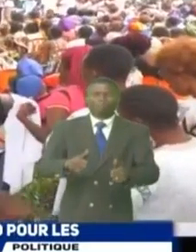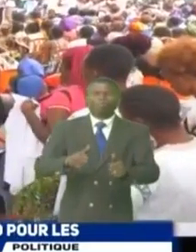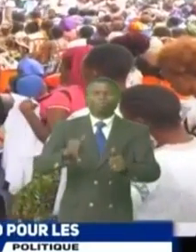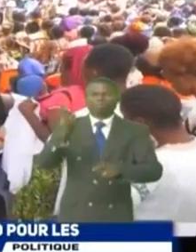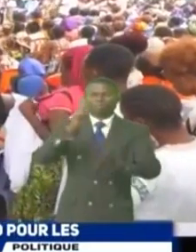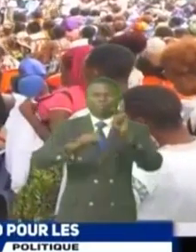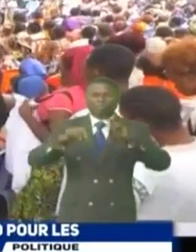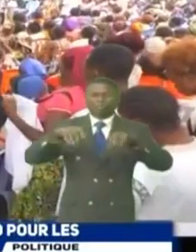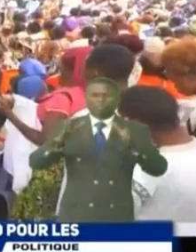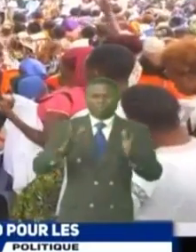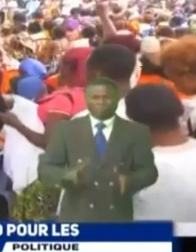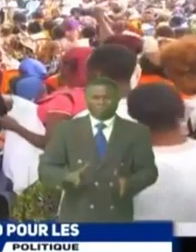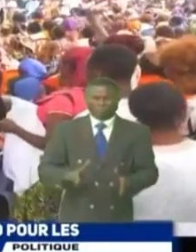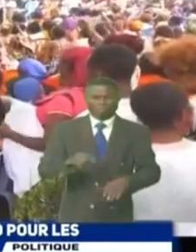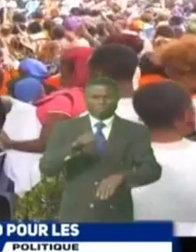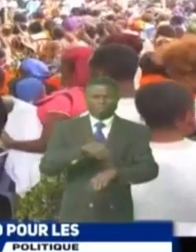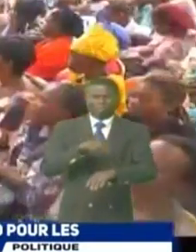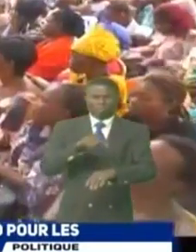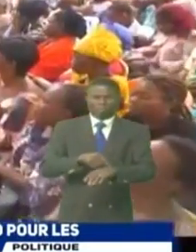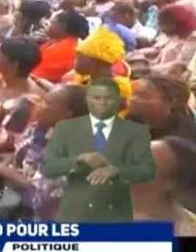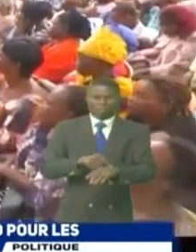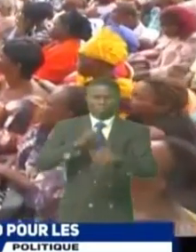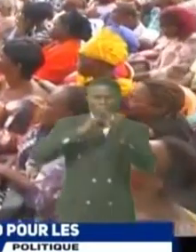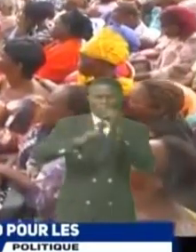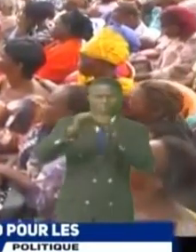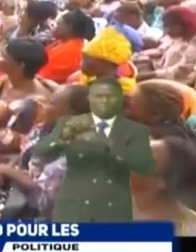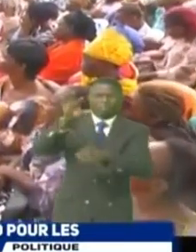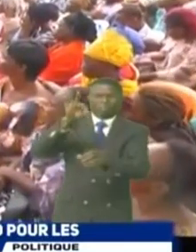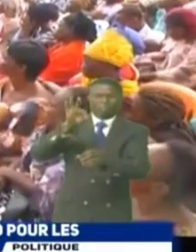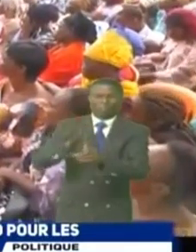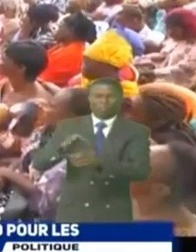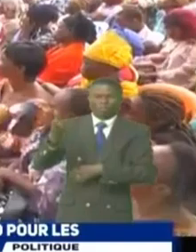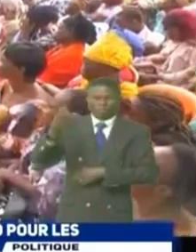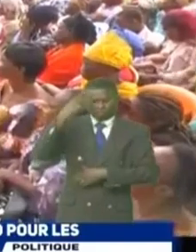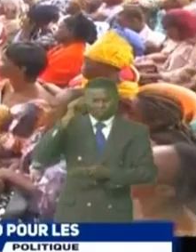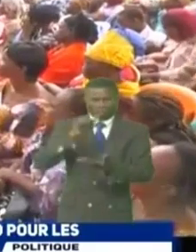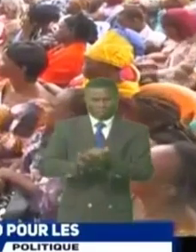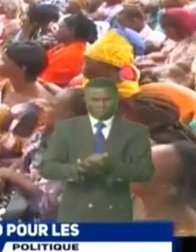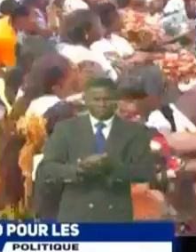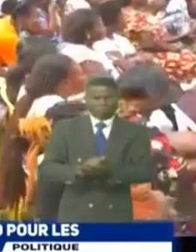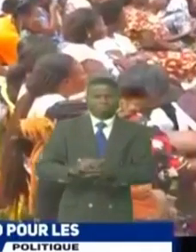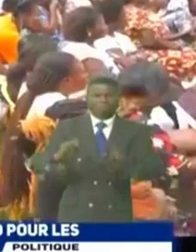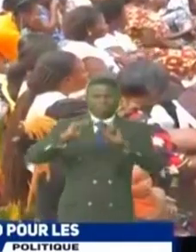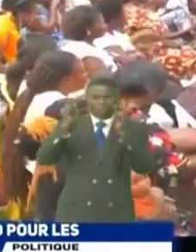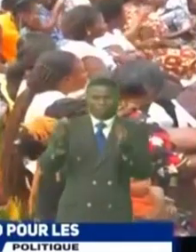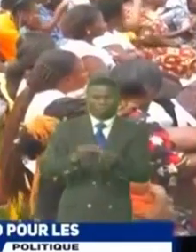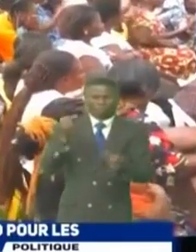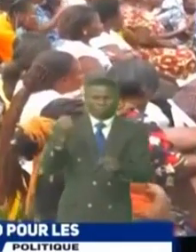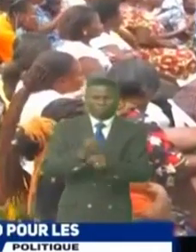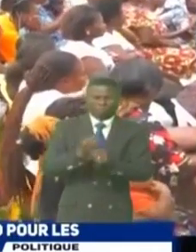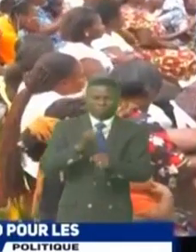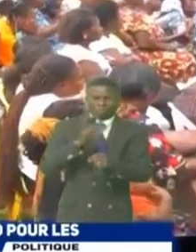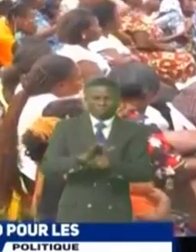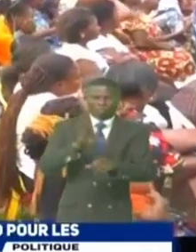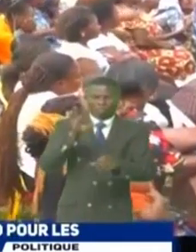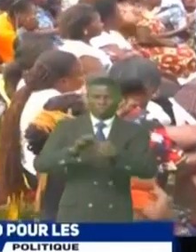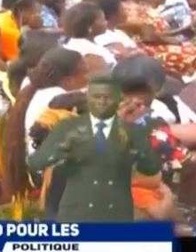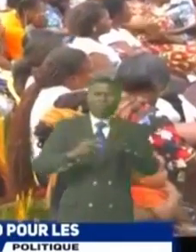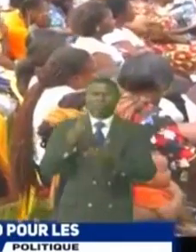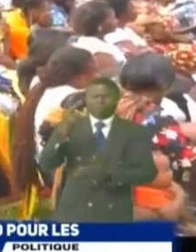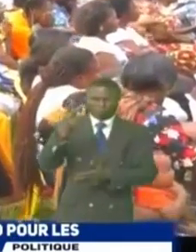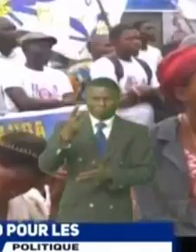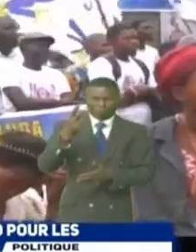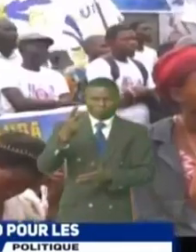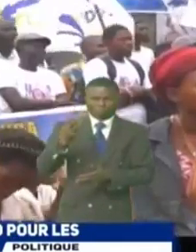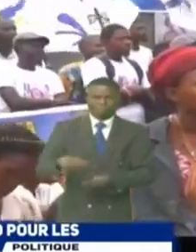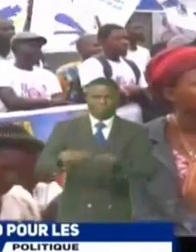population congolaise au moment de la campagne électorale. Pour ce faire, la base du parti doit travailler pour sa réélection, surtout lui